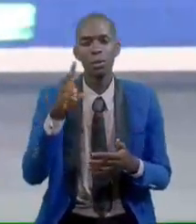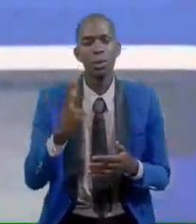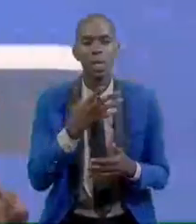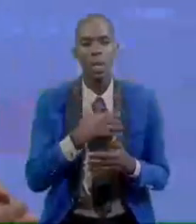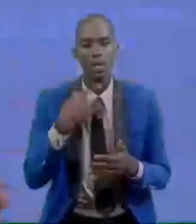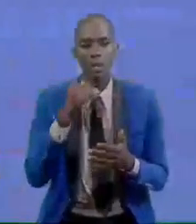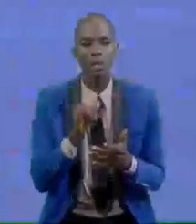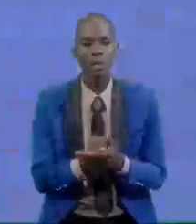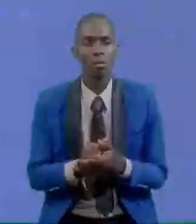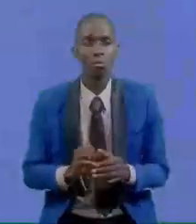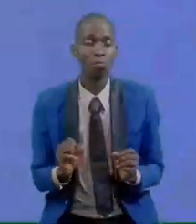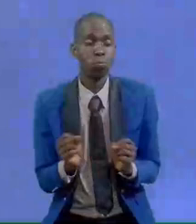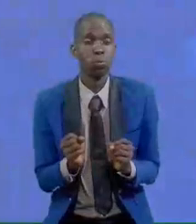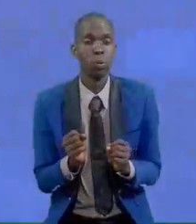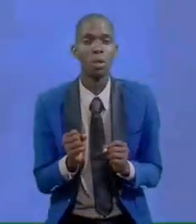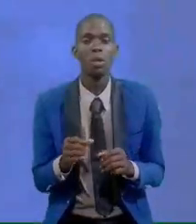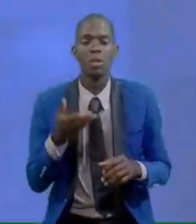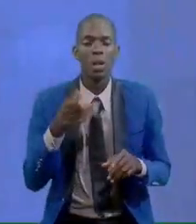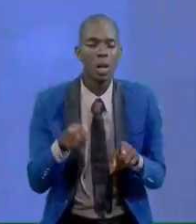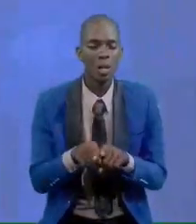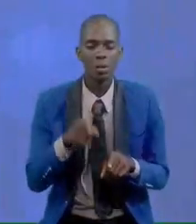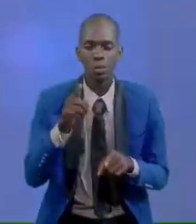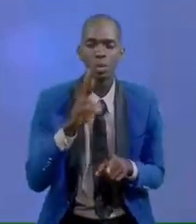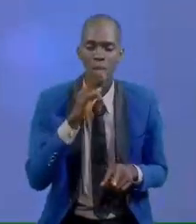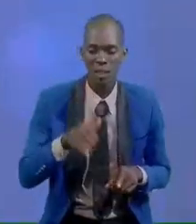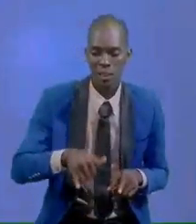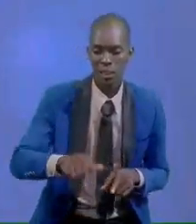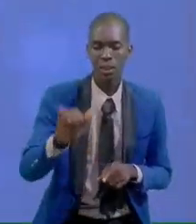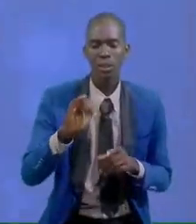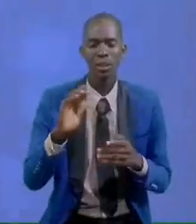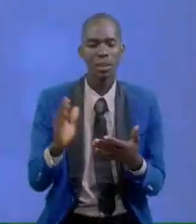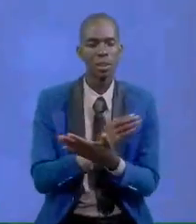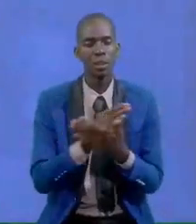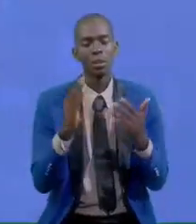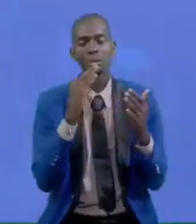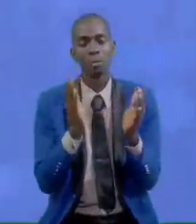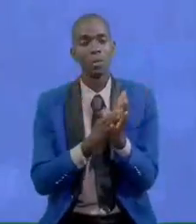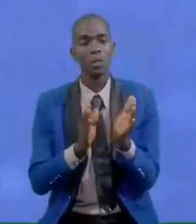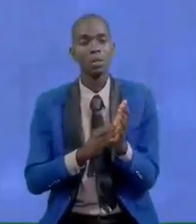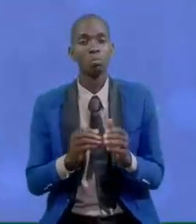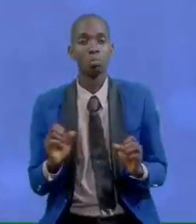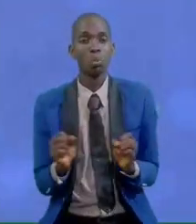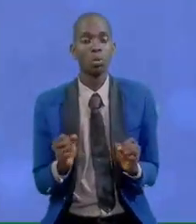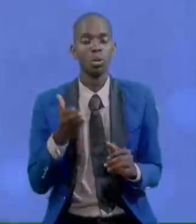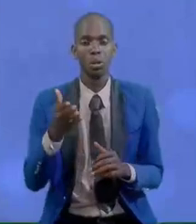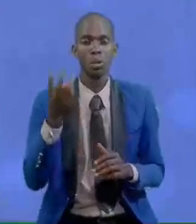tout à coup, c'est pendant que tu chantes ces louanges, tout à coup, il y a eu un grand